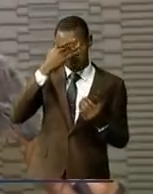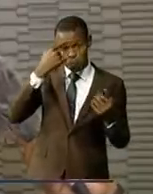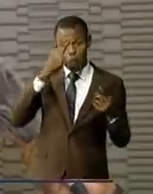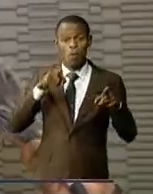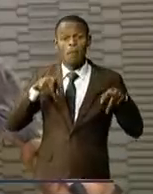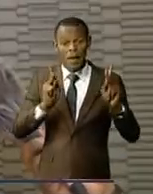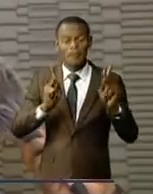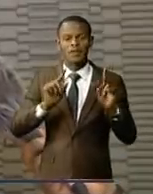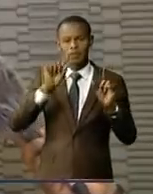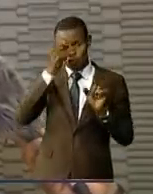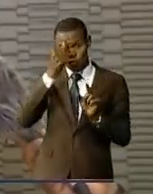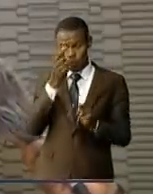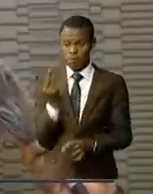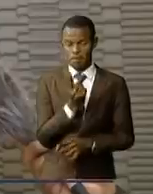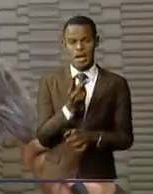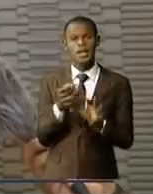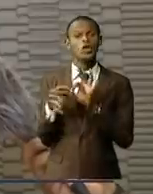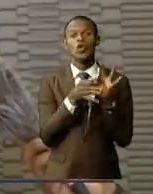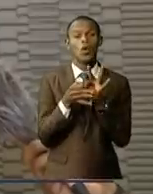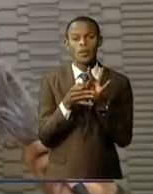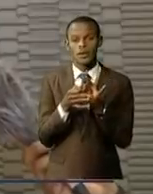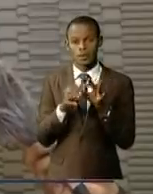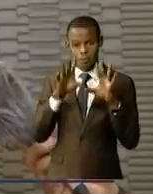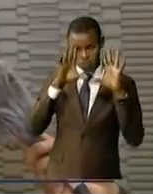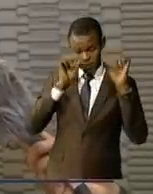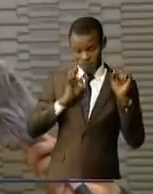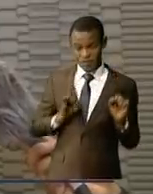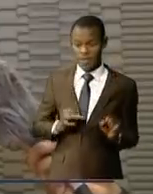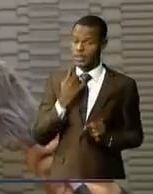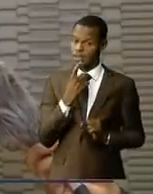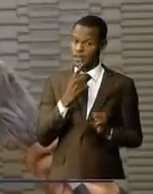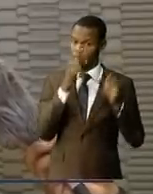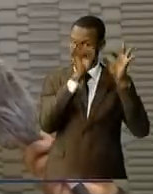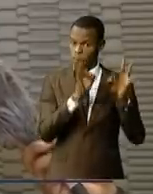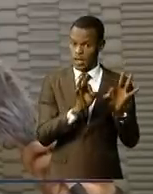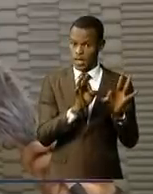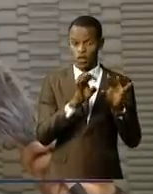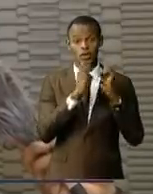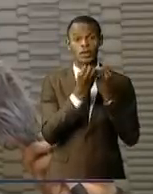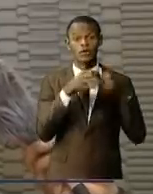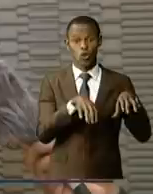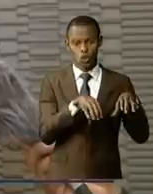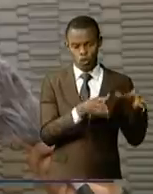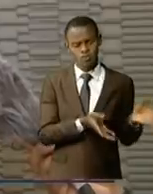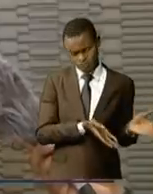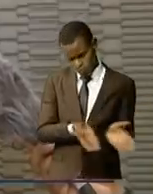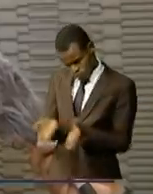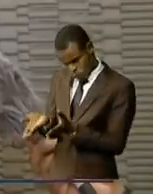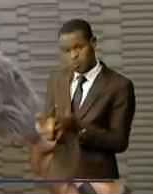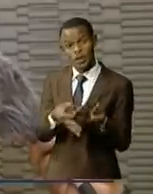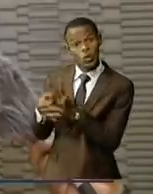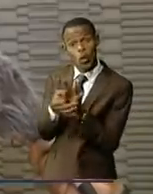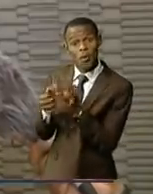gouvernement congolais à accompagner l'AFEC dans son rôle de facilitation des investissements au